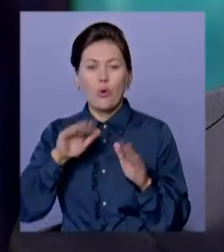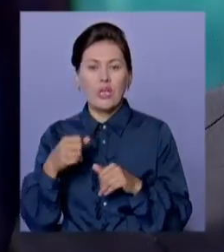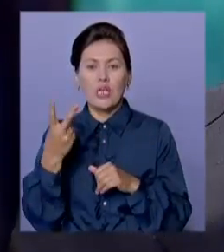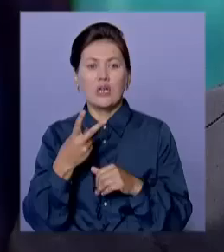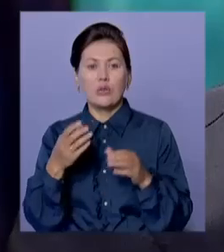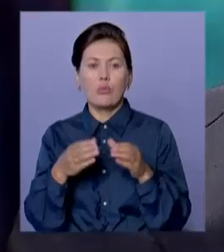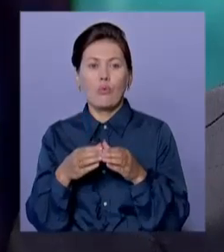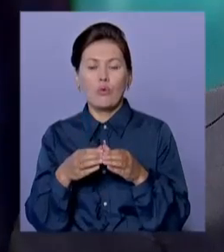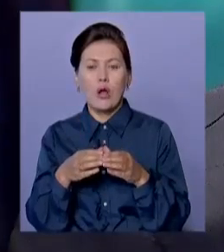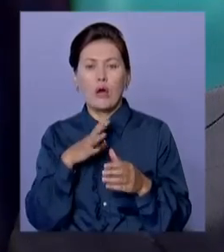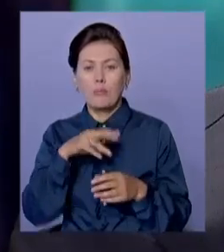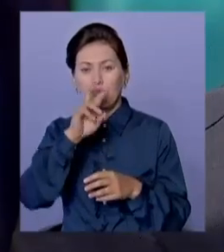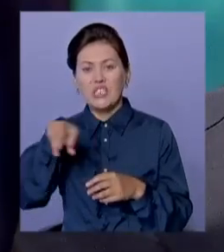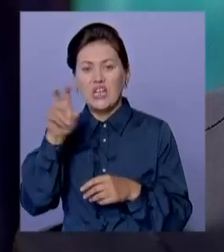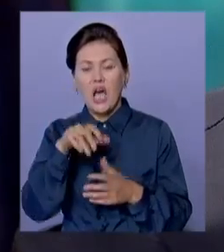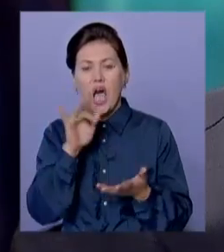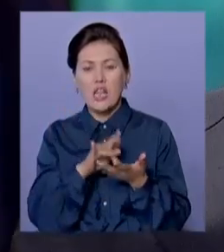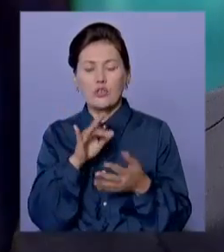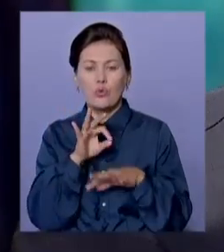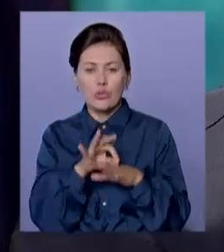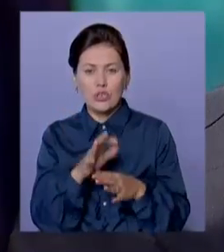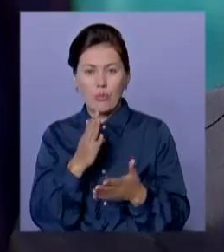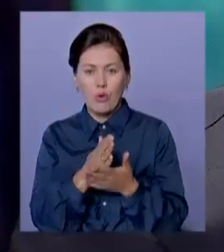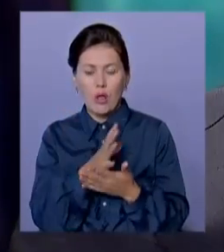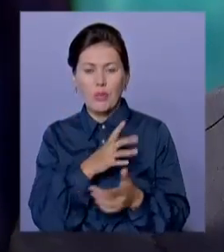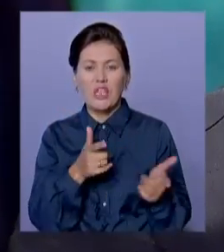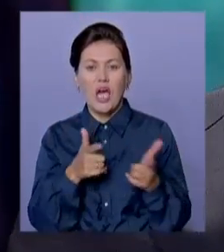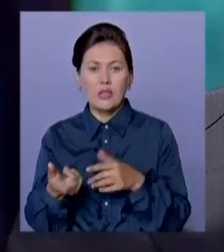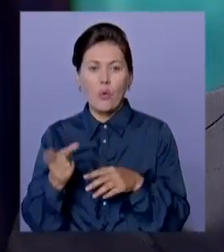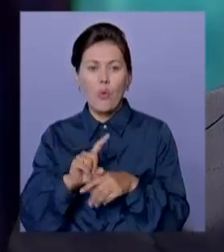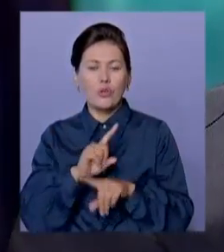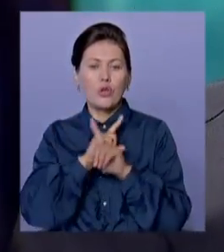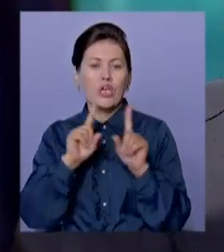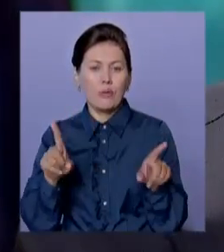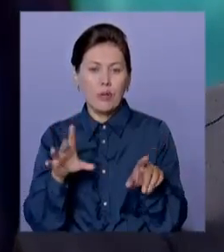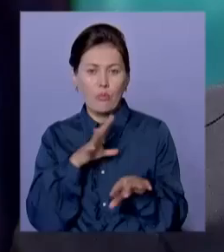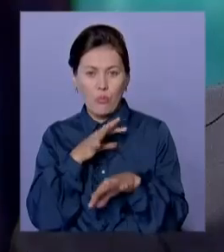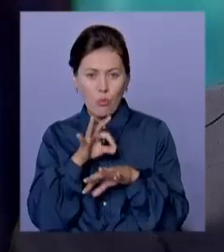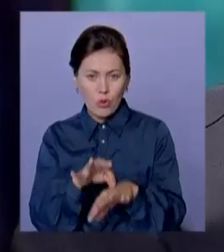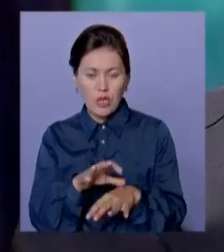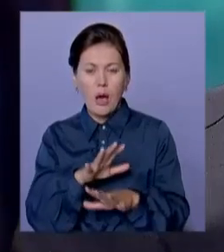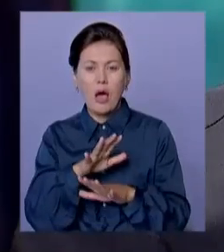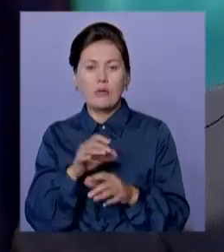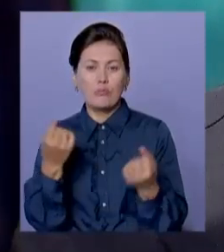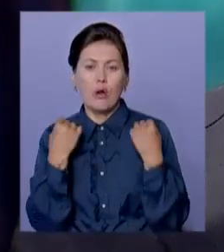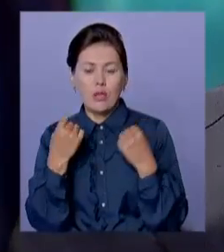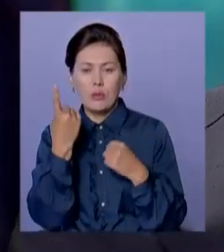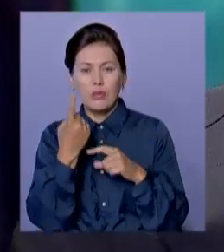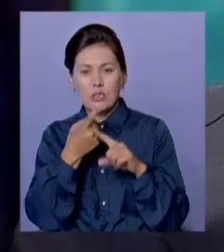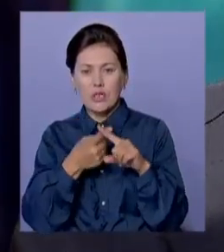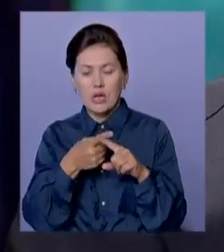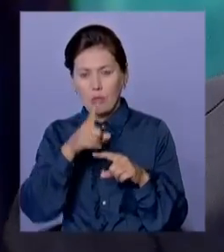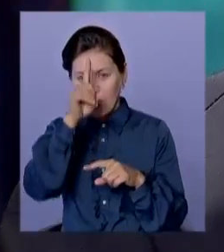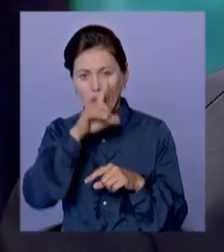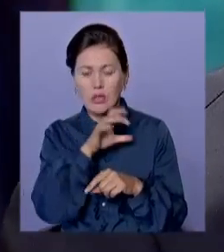сбор Бішкек қаласында өткізген болатын. Дайындық өте керемет болды. Балалар 1,5 айда